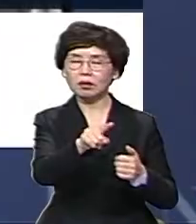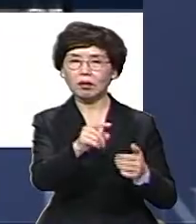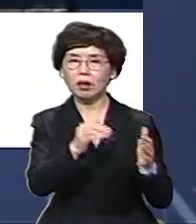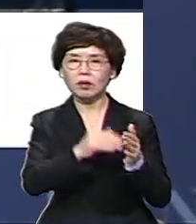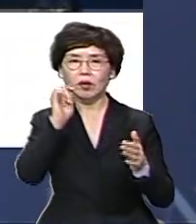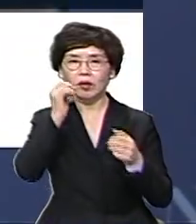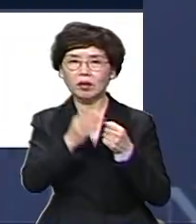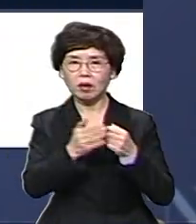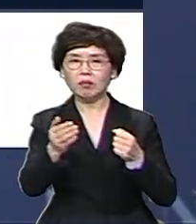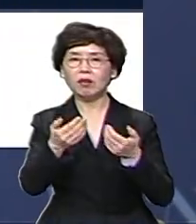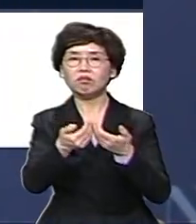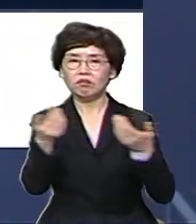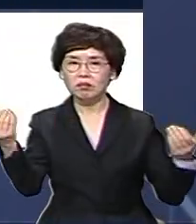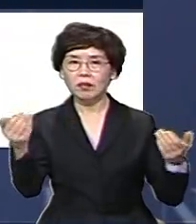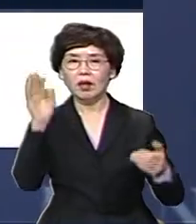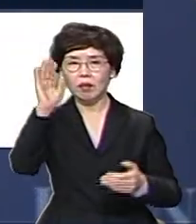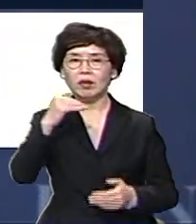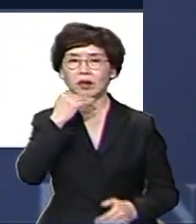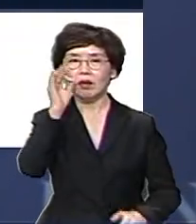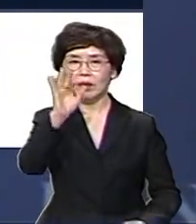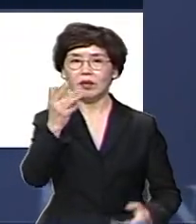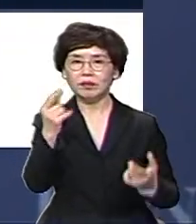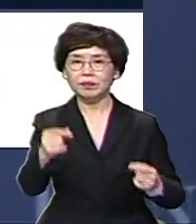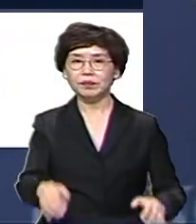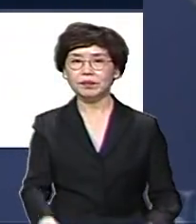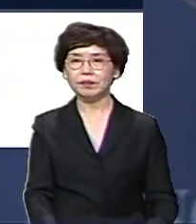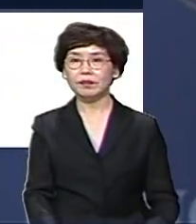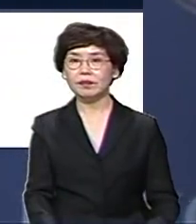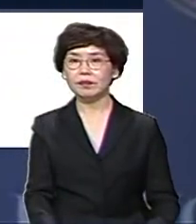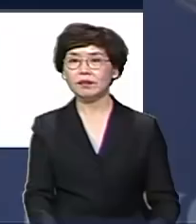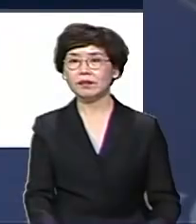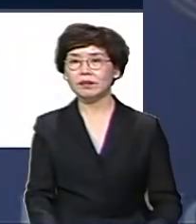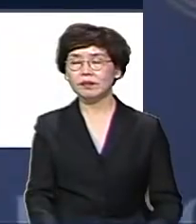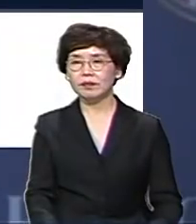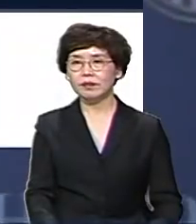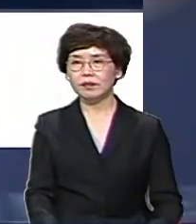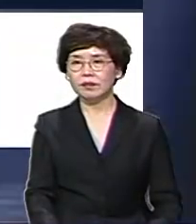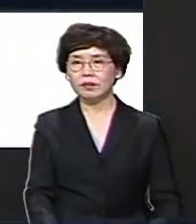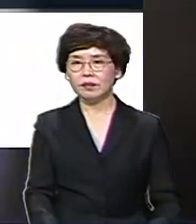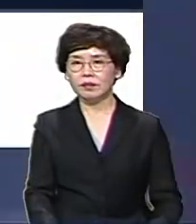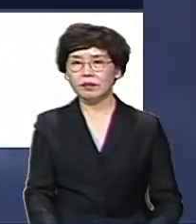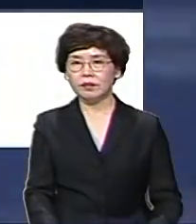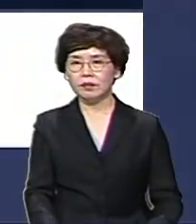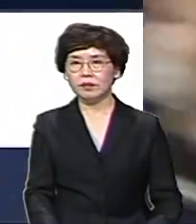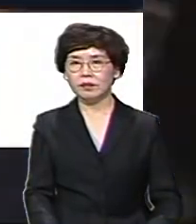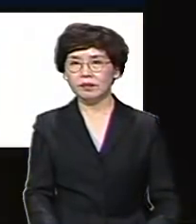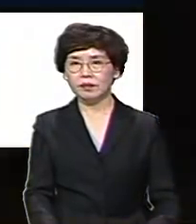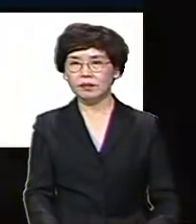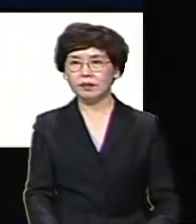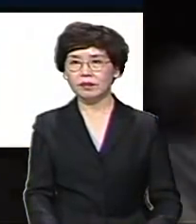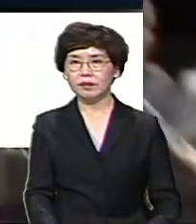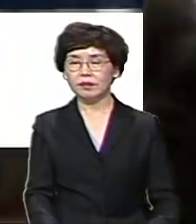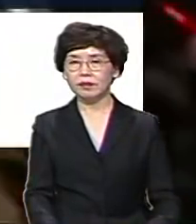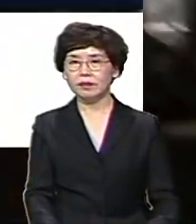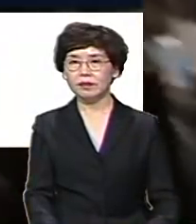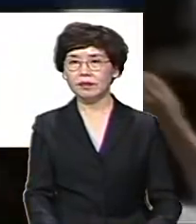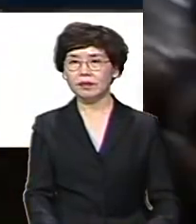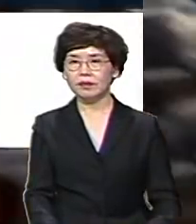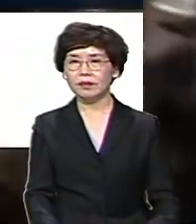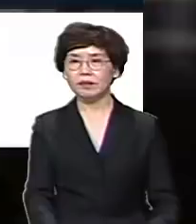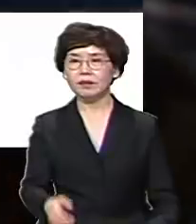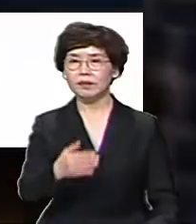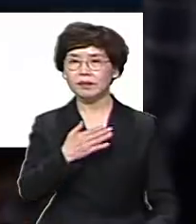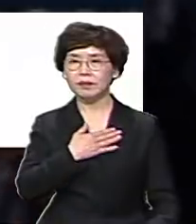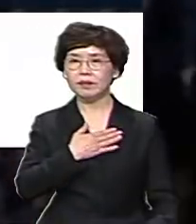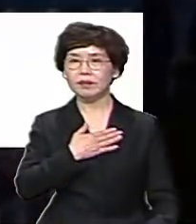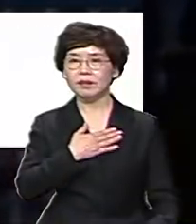부분에서 일단 회담장을 떠나고 앞으로 어떻게 될지를 지켜보자라는 결론을 도달하게 되었습니다. Sean Hannity, what are you doing here, Sean Hannity? 네, Sean Hannity.